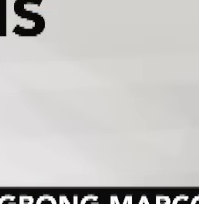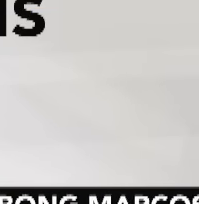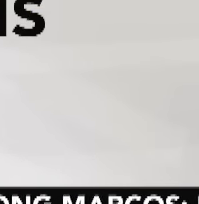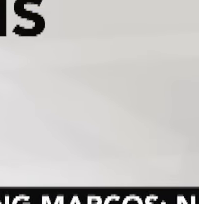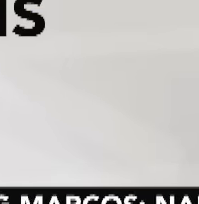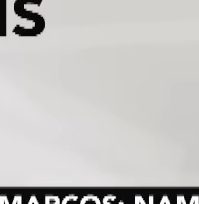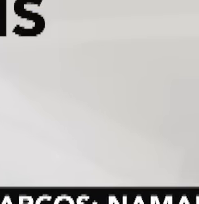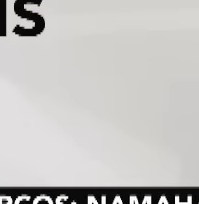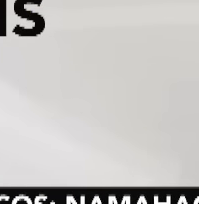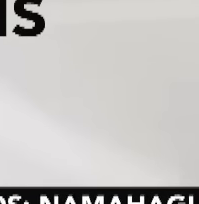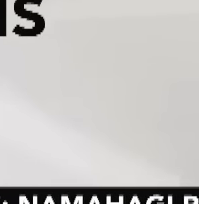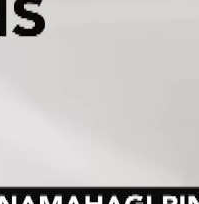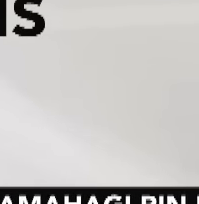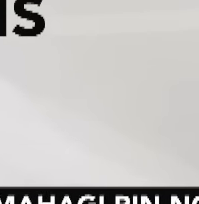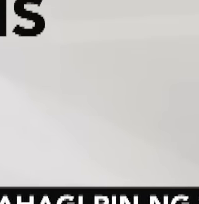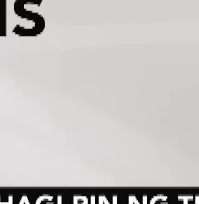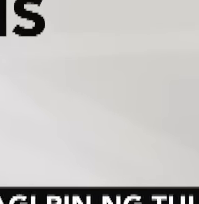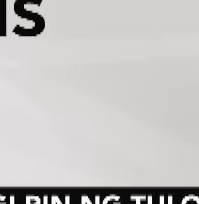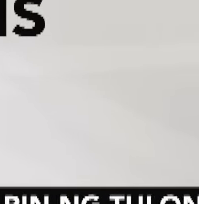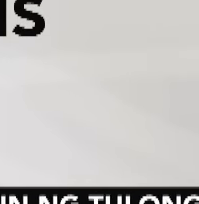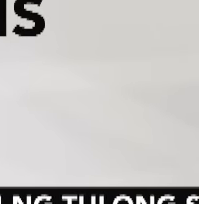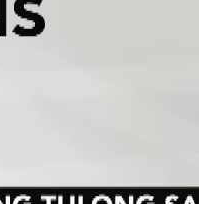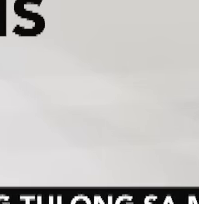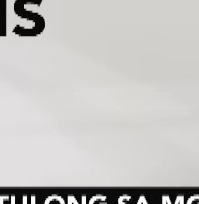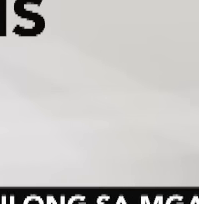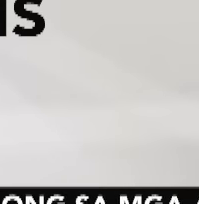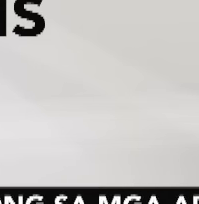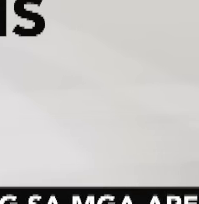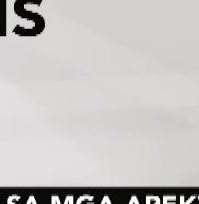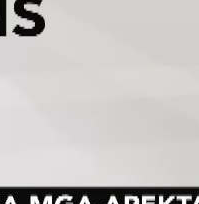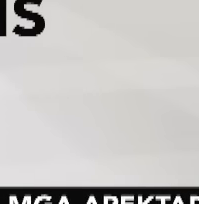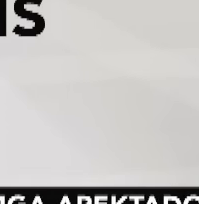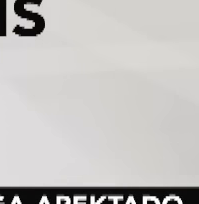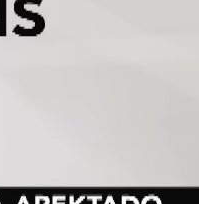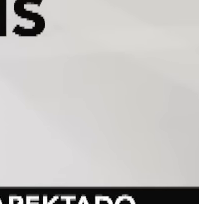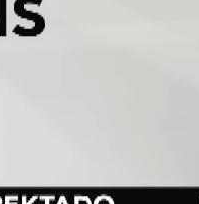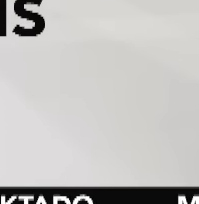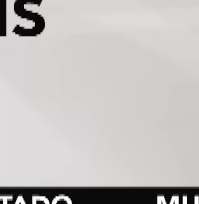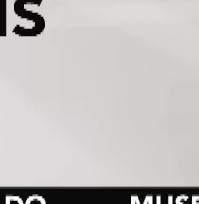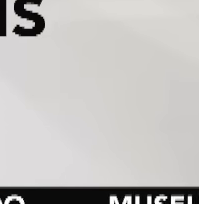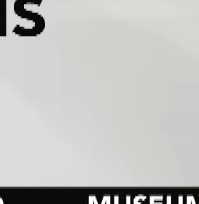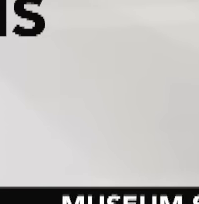of Nomination at Certificate of Acceptance of Nomination. Base sa pagtatala ng